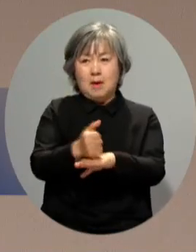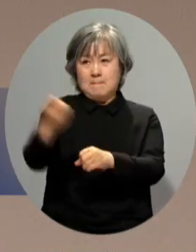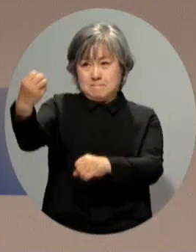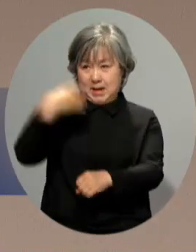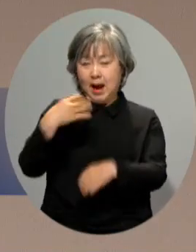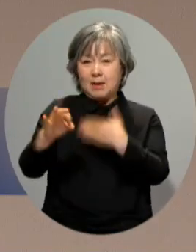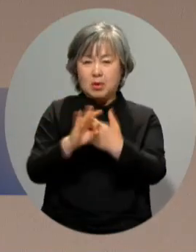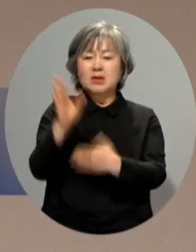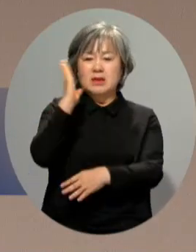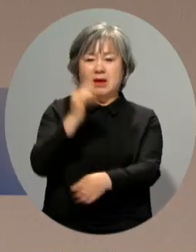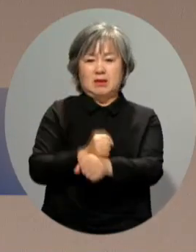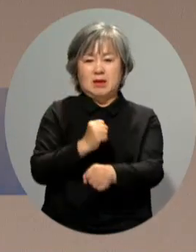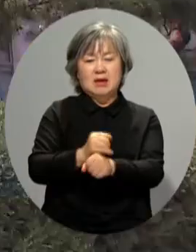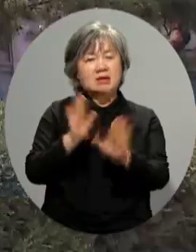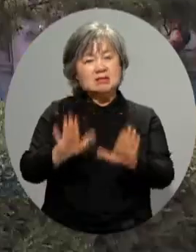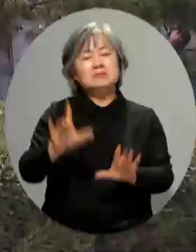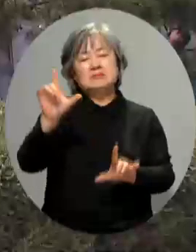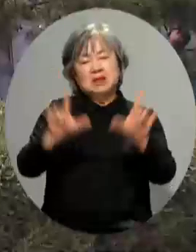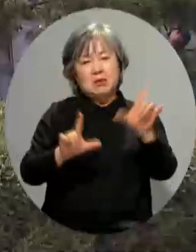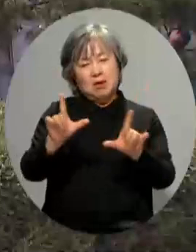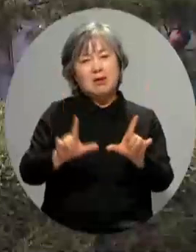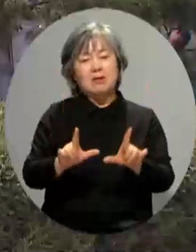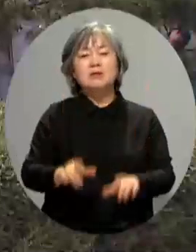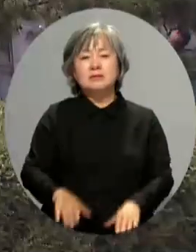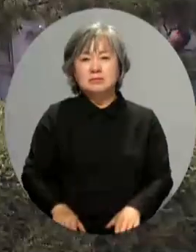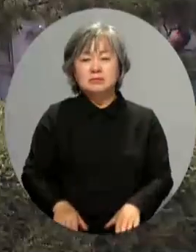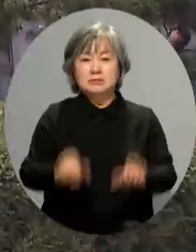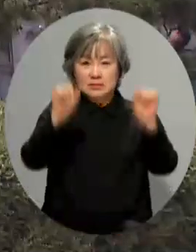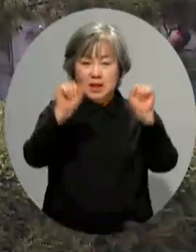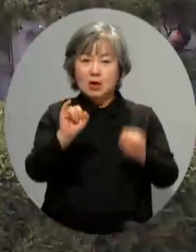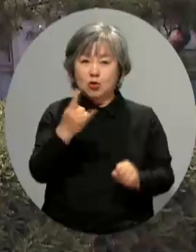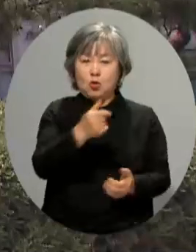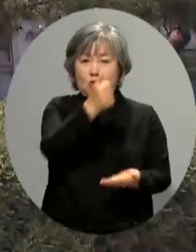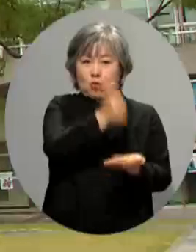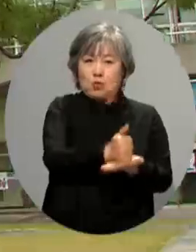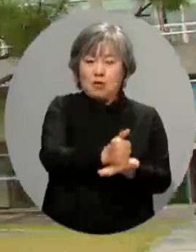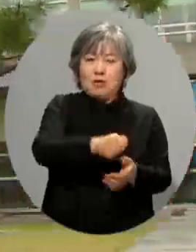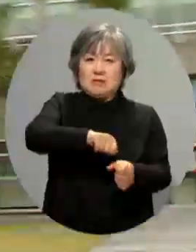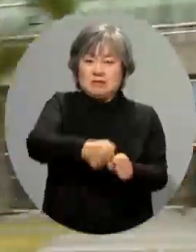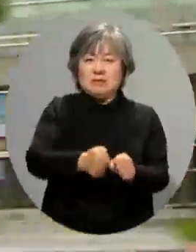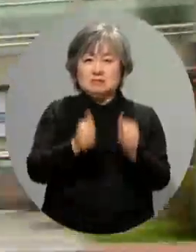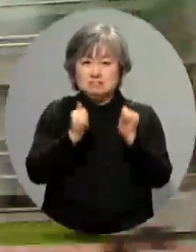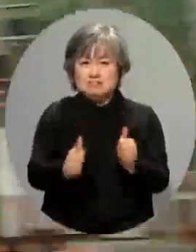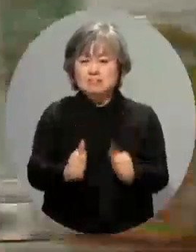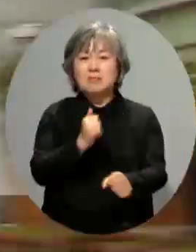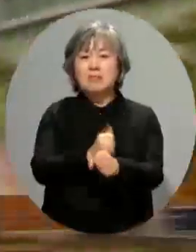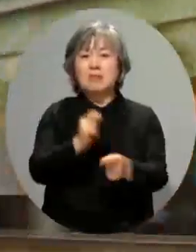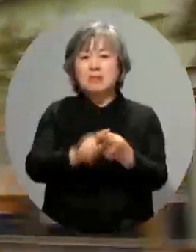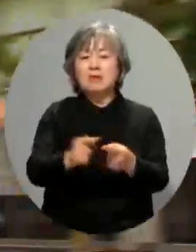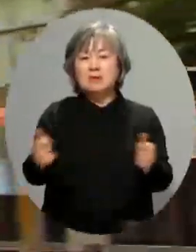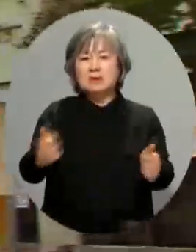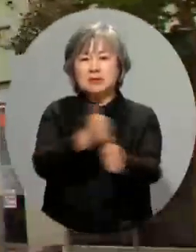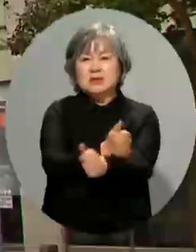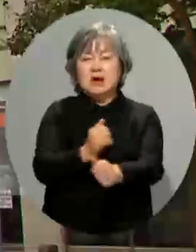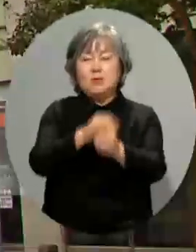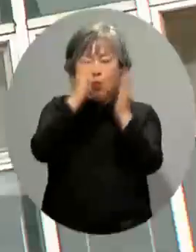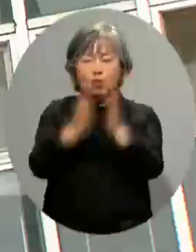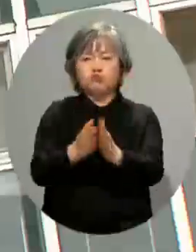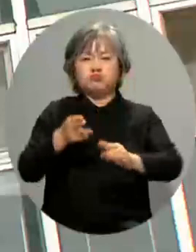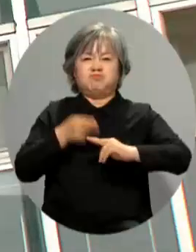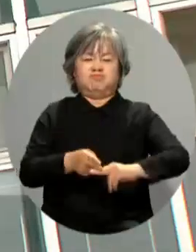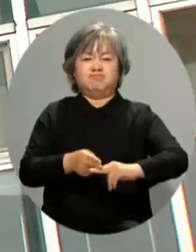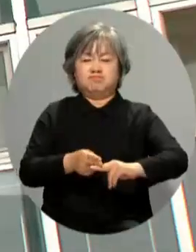해야지 그런 상황입니다. 현재 체육회는 회장이 징계를 심의하는 인사위원회 구성에 전권을 쥐고 있는